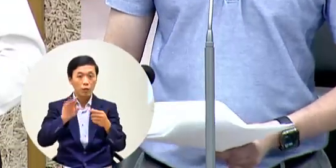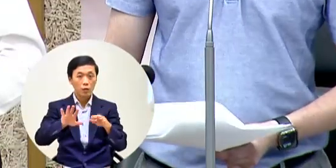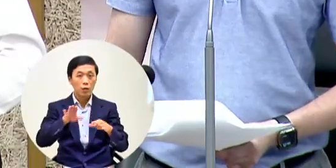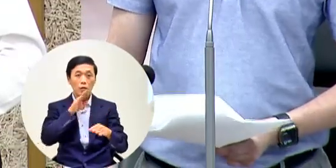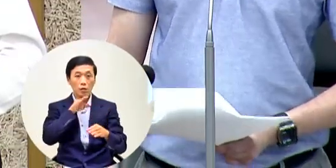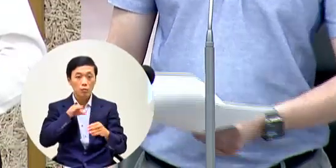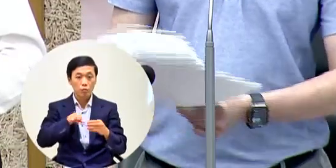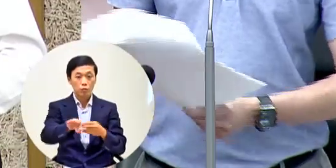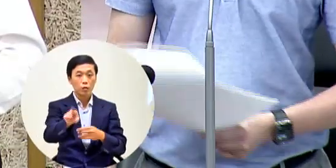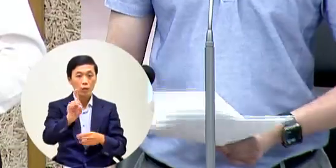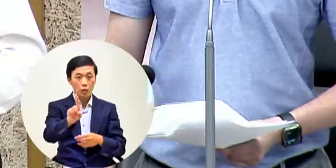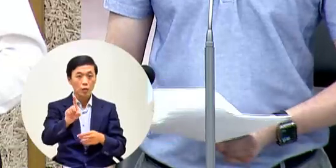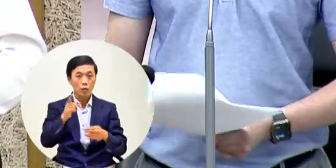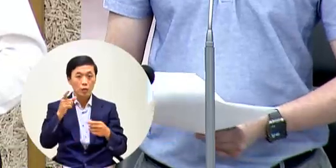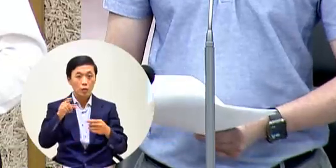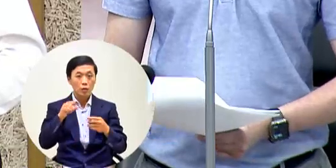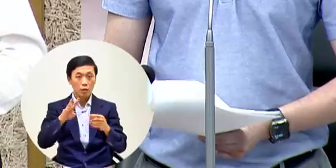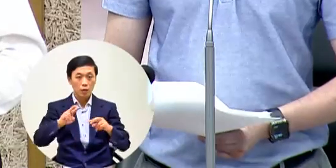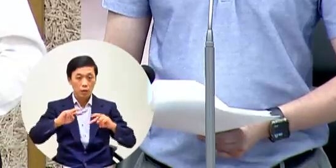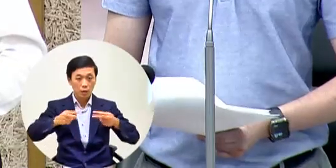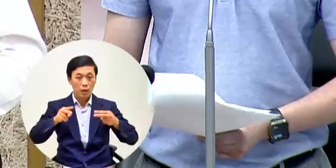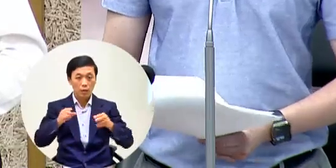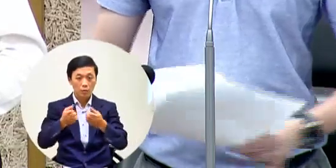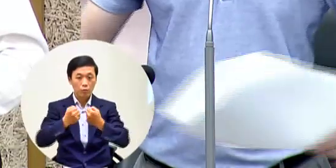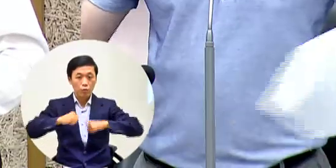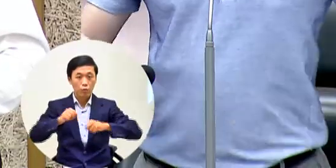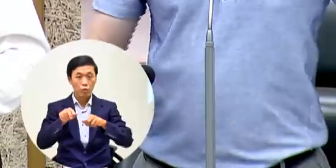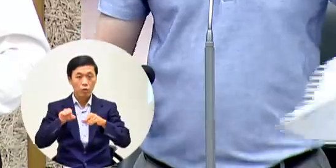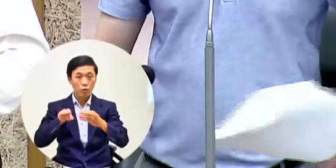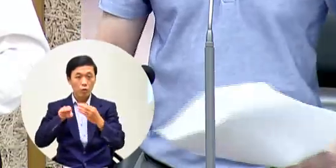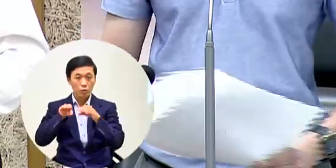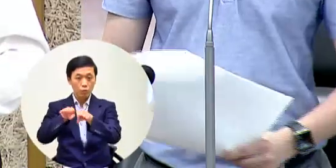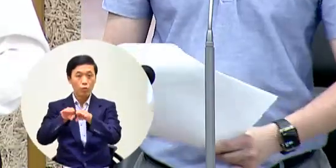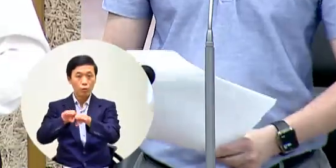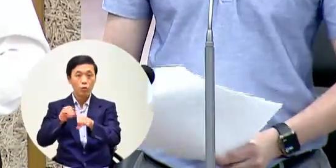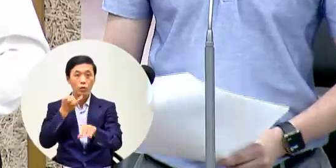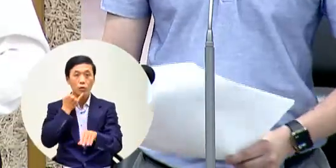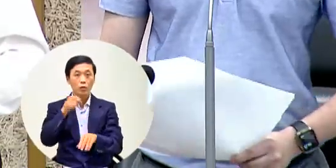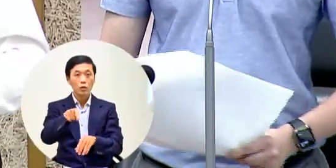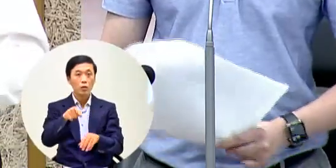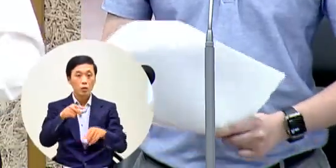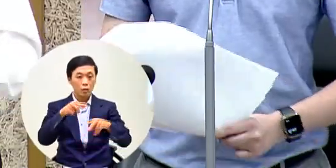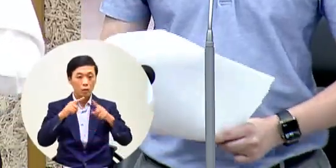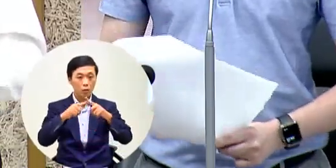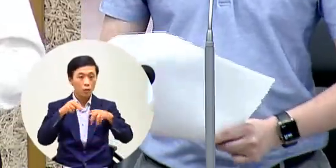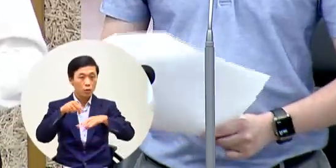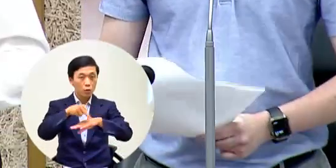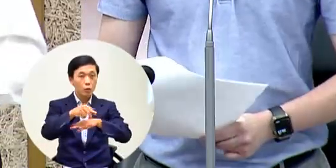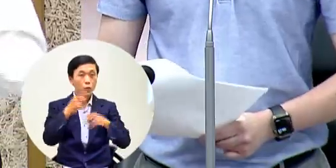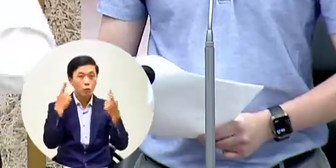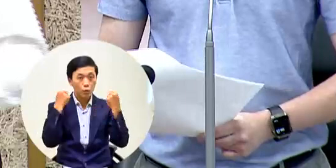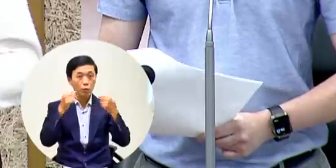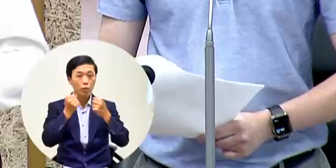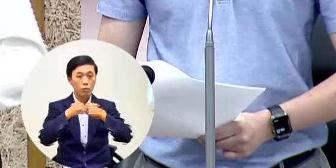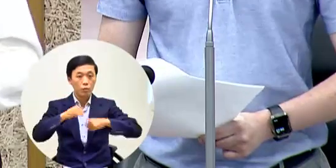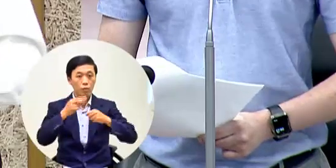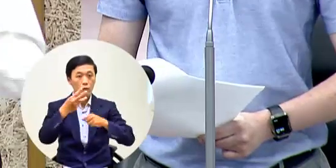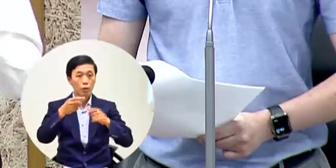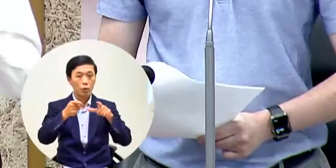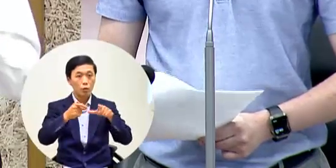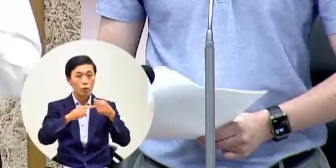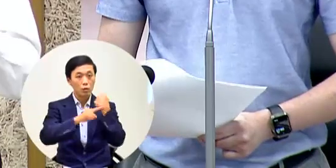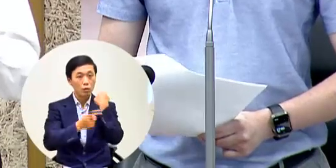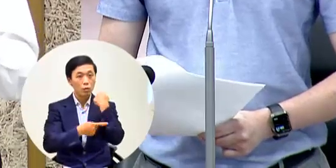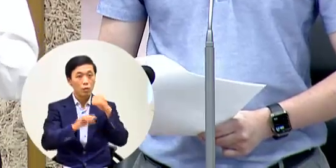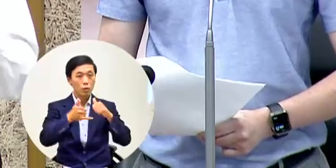交通阻塞，所以你要赶快赶进度啦。 好。 哦，那包括那个人行道，他们本来预估是三米。 跟曾议员报告吼，